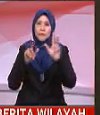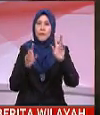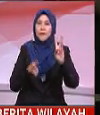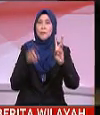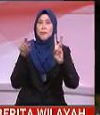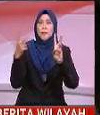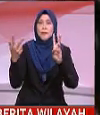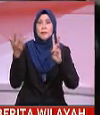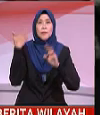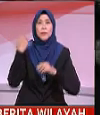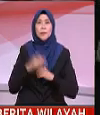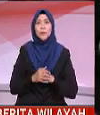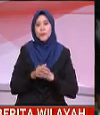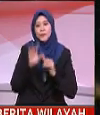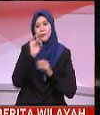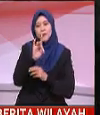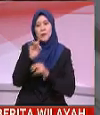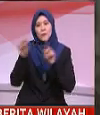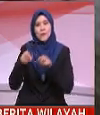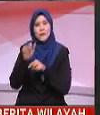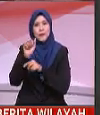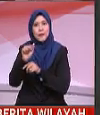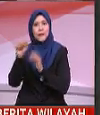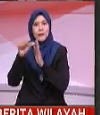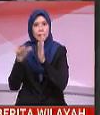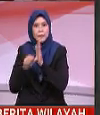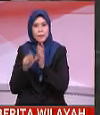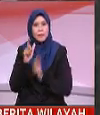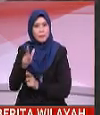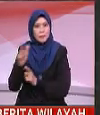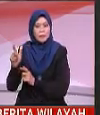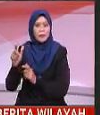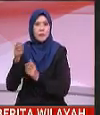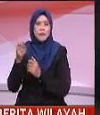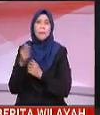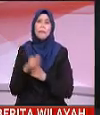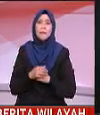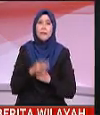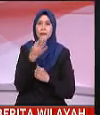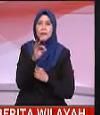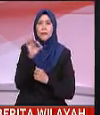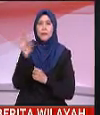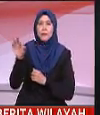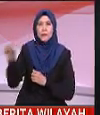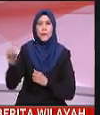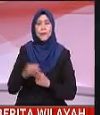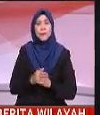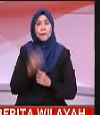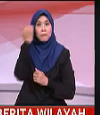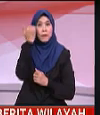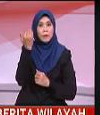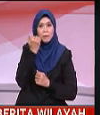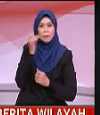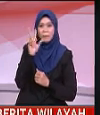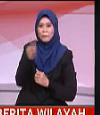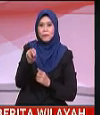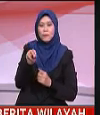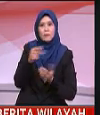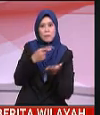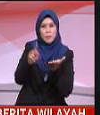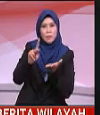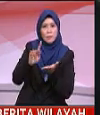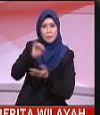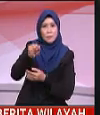mengikut Seksyen 8A Akta Senjata Api 1960. Mahkamah bagaimanapun tidak membenarkan tertuduh